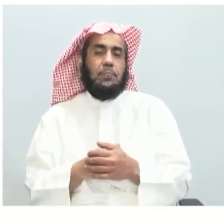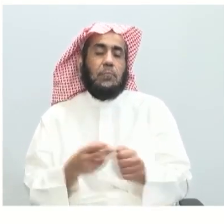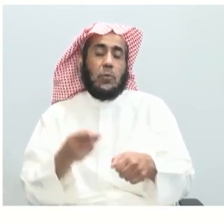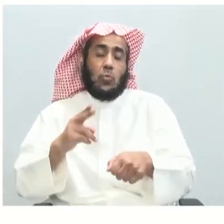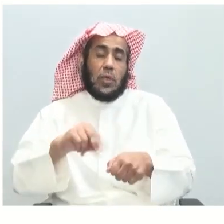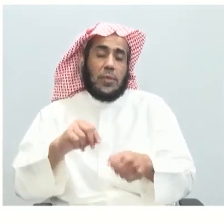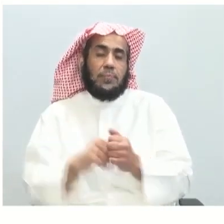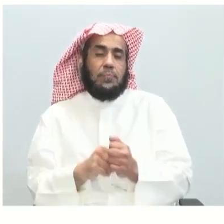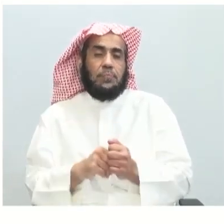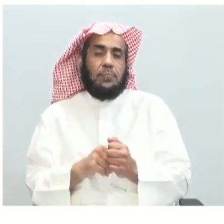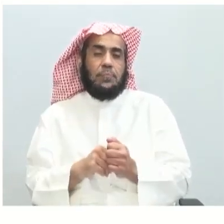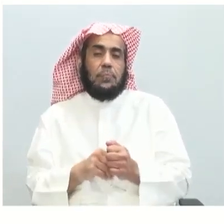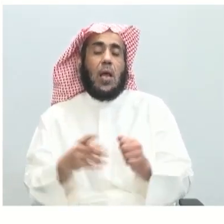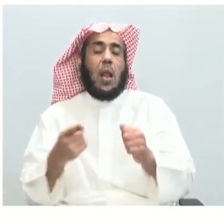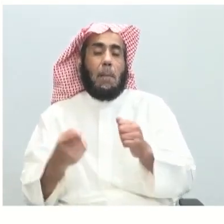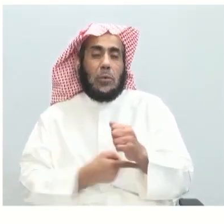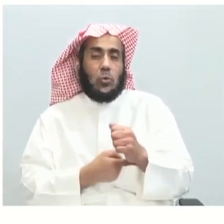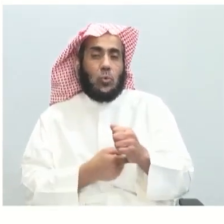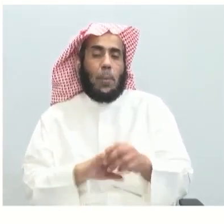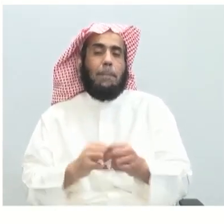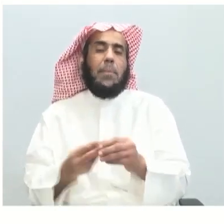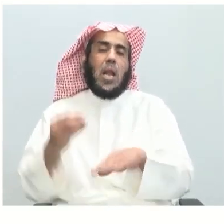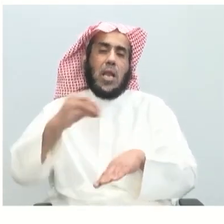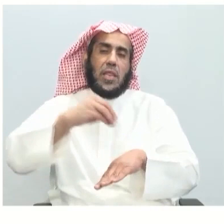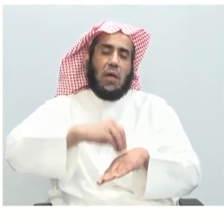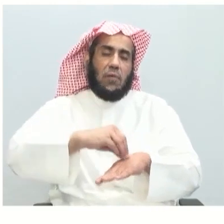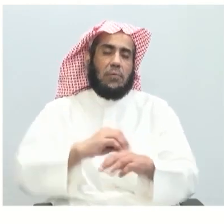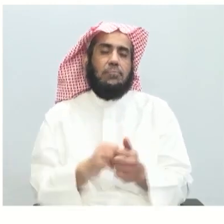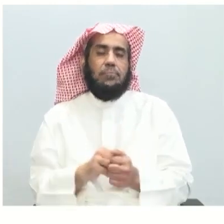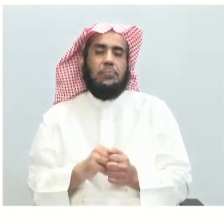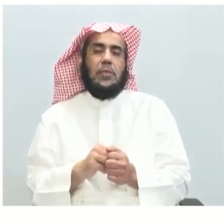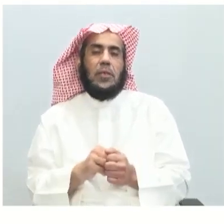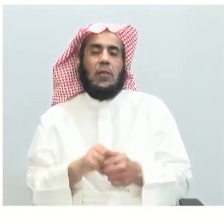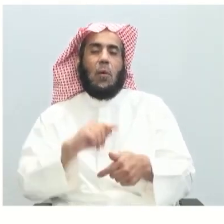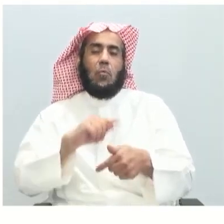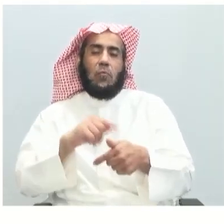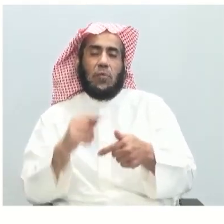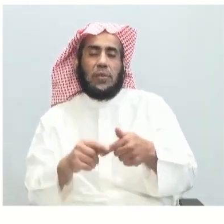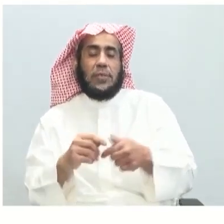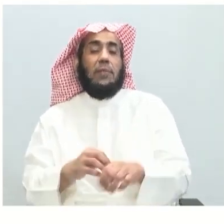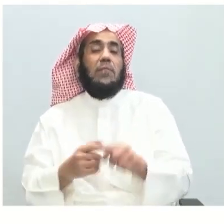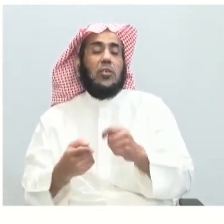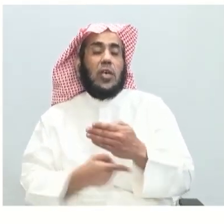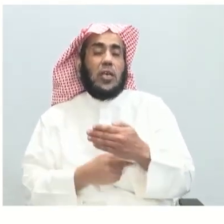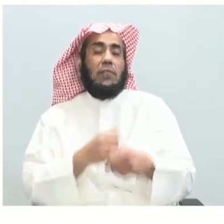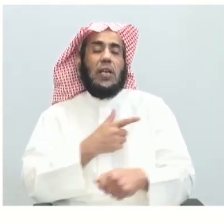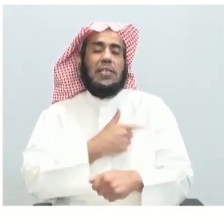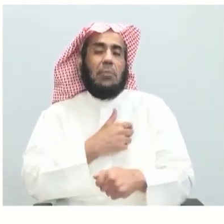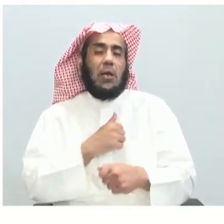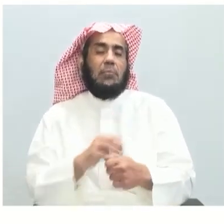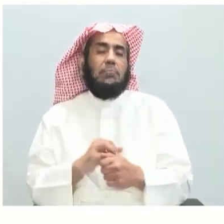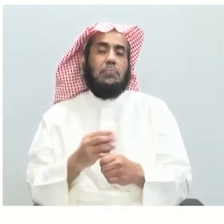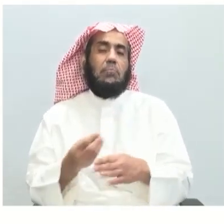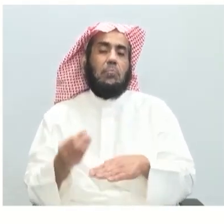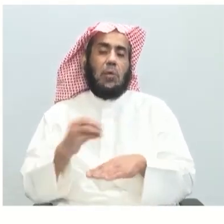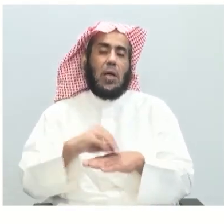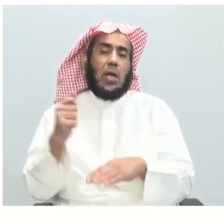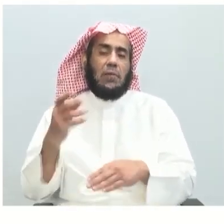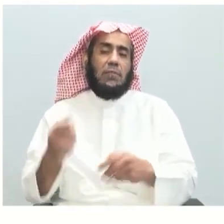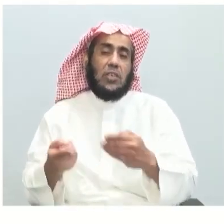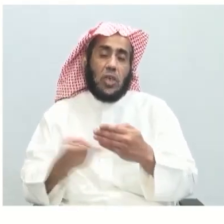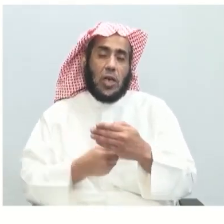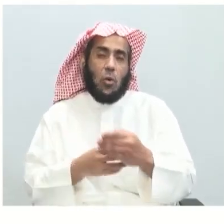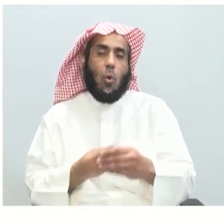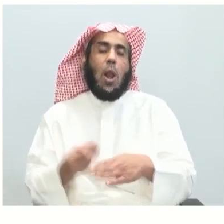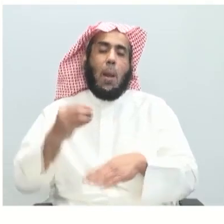وايضا المجرور بالاضافه المجرور بالاضافه اذا في الجري في الاسماء المجرور بحرف جر